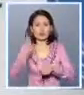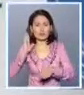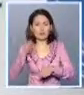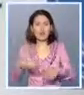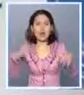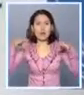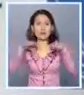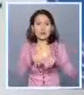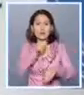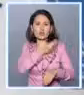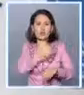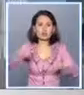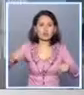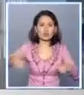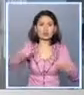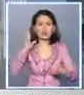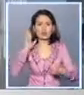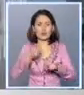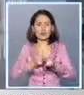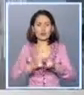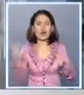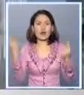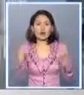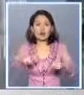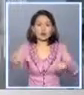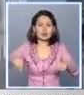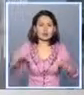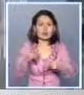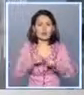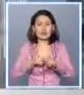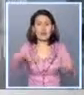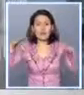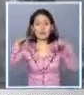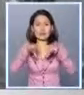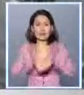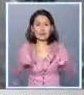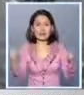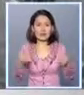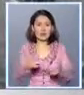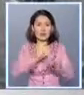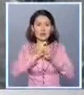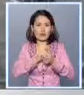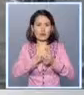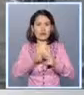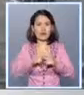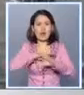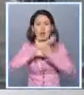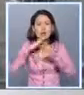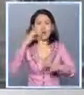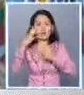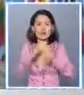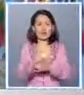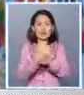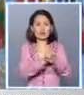туғызады. Жұмыла көтерген жүк жеңіл. Дүниені шарпыған дағдарысқа жеке дара емес, бірігіп қарсы тұру керек. Бүкіл әлемге